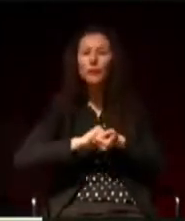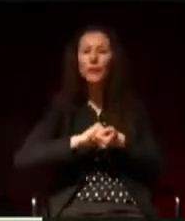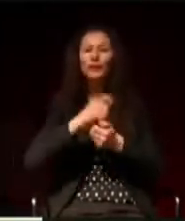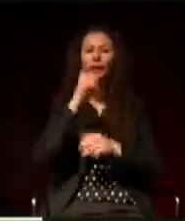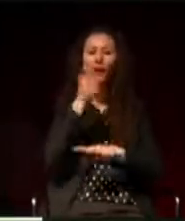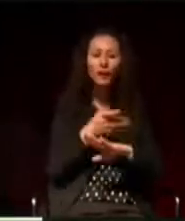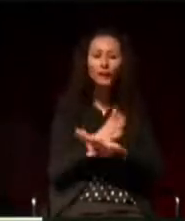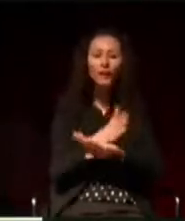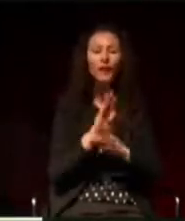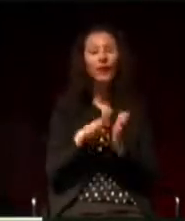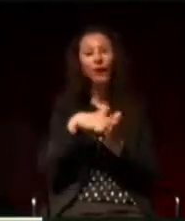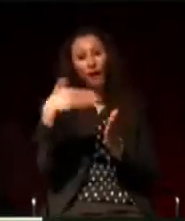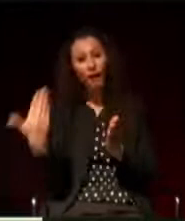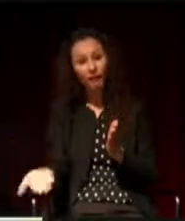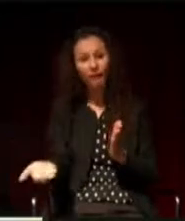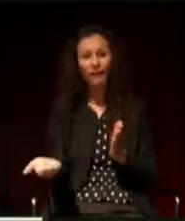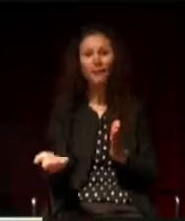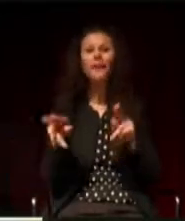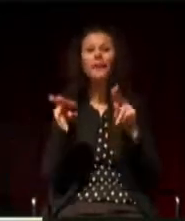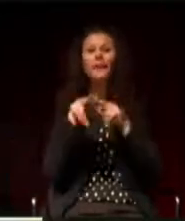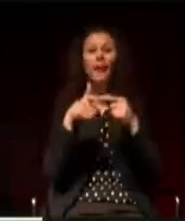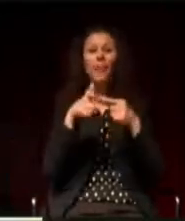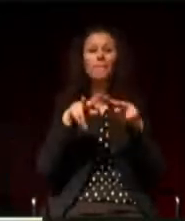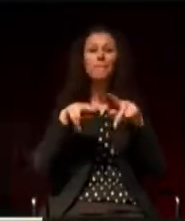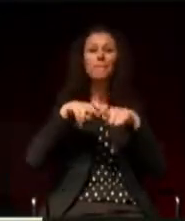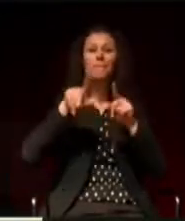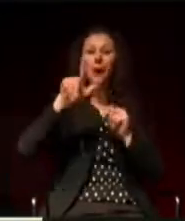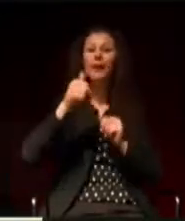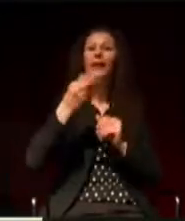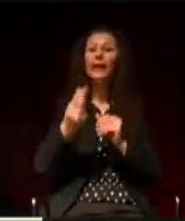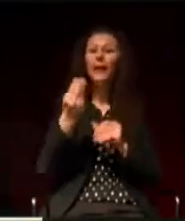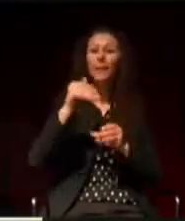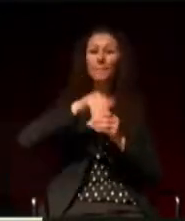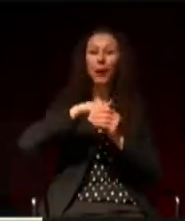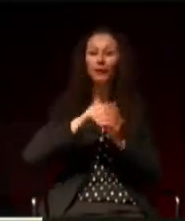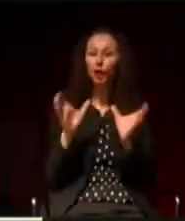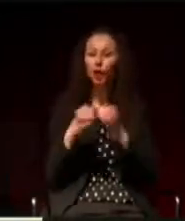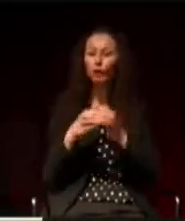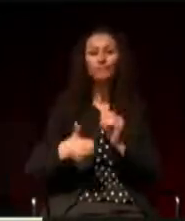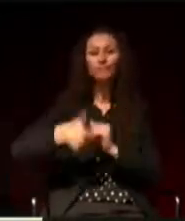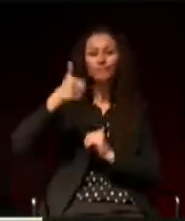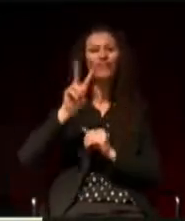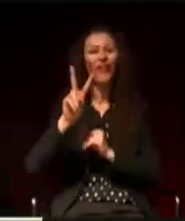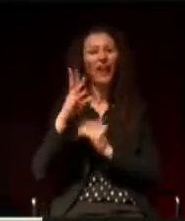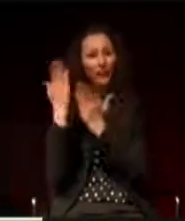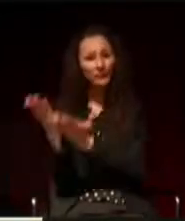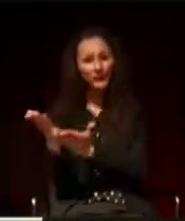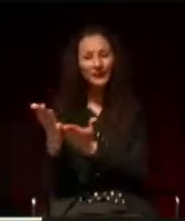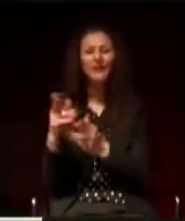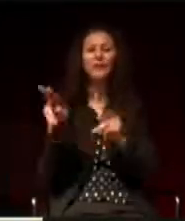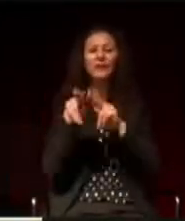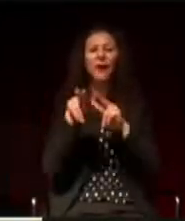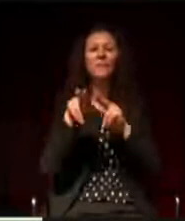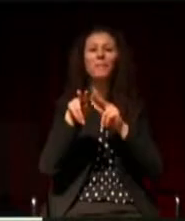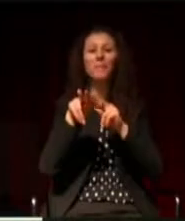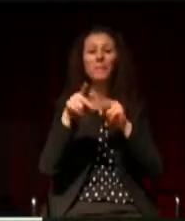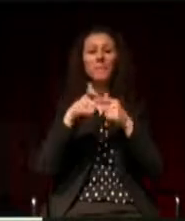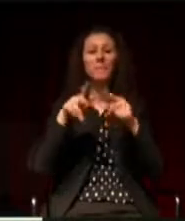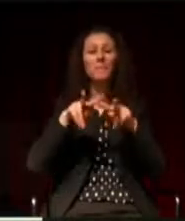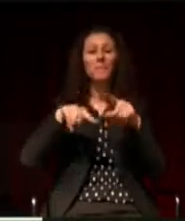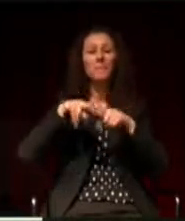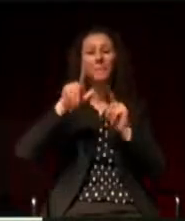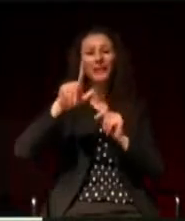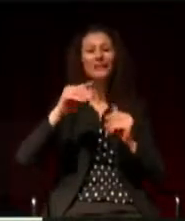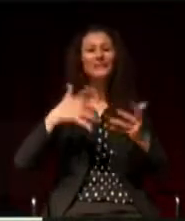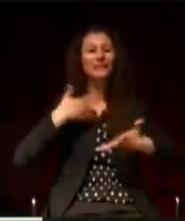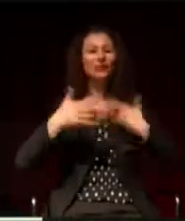samimiyetinden ve ayrıyetten Kemal abinin İyi Parti Grup Başkan Vekilimiz, Kemal Sevinç abimiz, bizim İmar